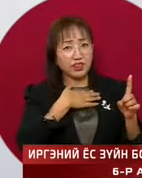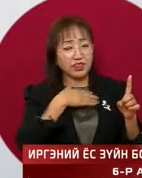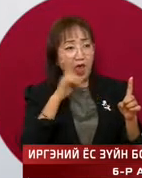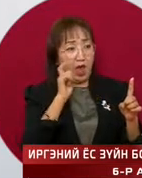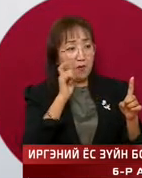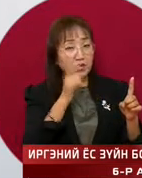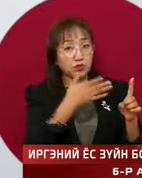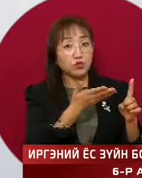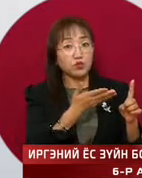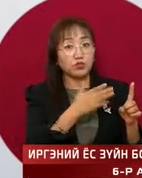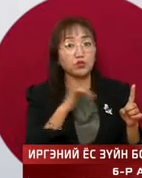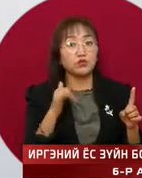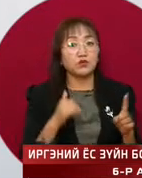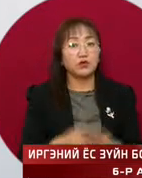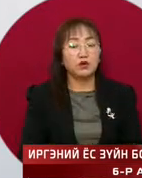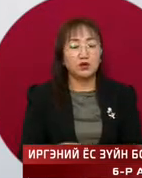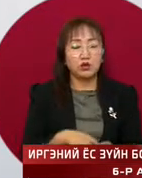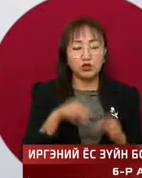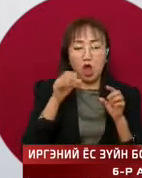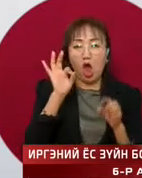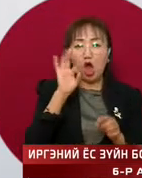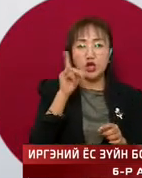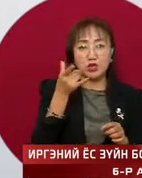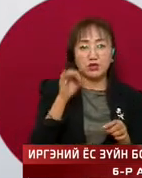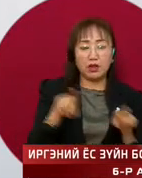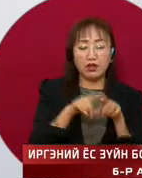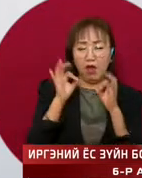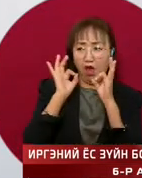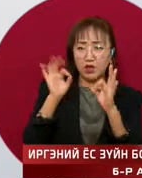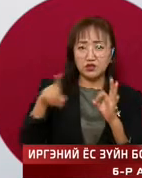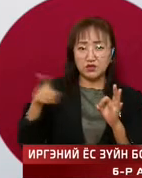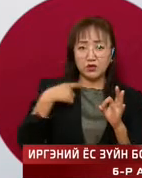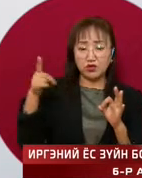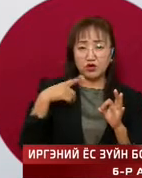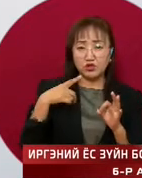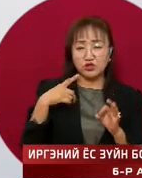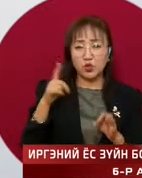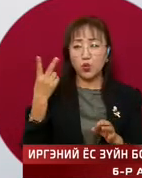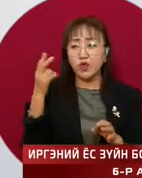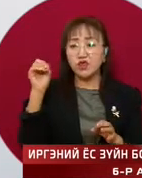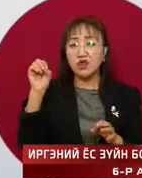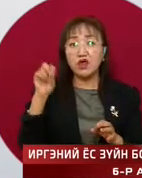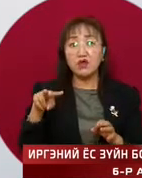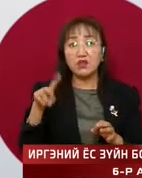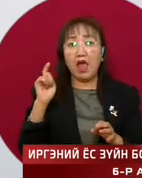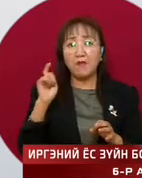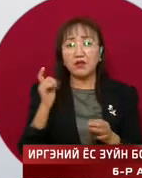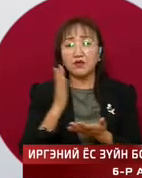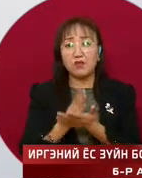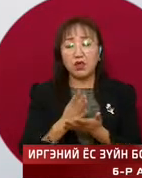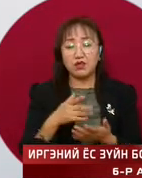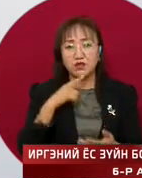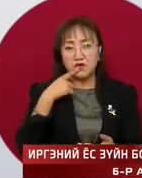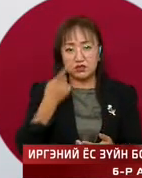хамаатан юм уу?" гэтэл оргил бас гайхан. "Чи бид чинь үеэлүүд юм байна шүү дээ" гэв.